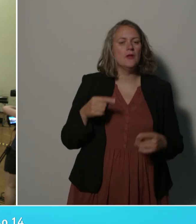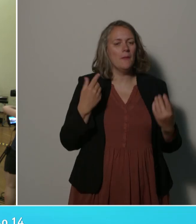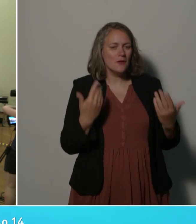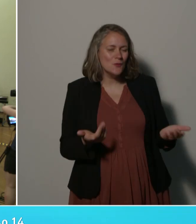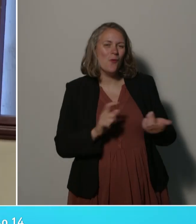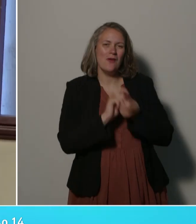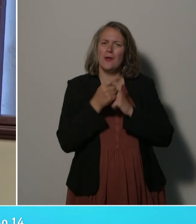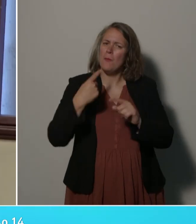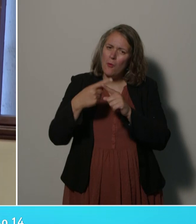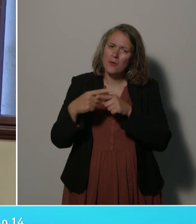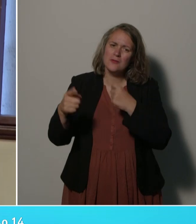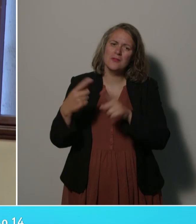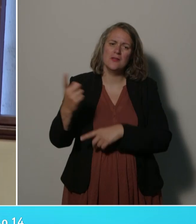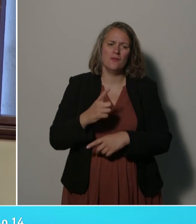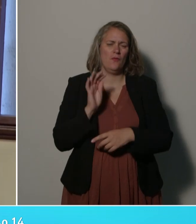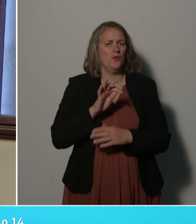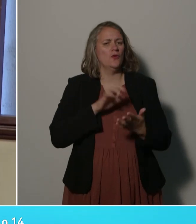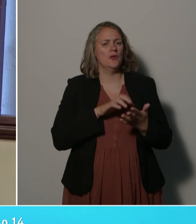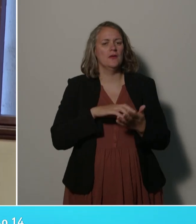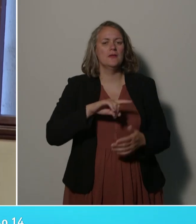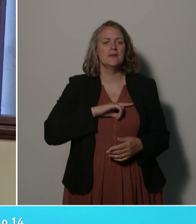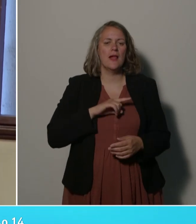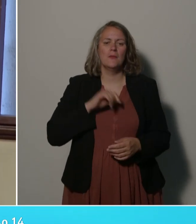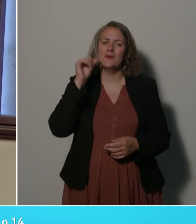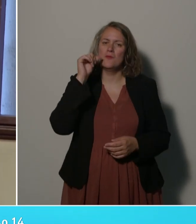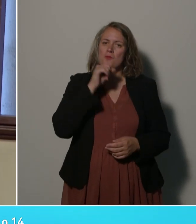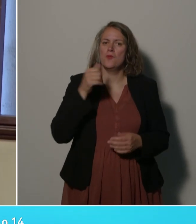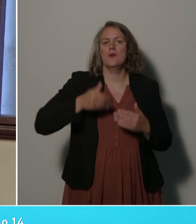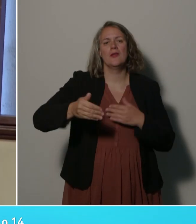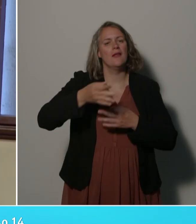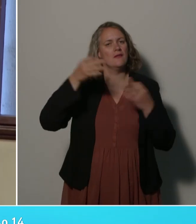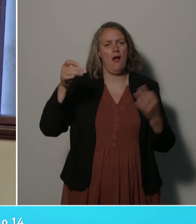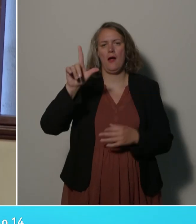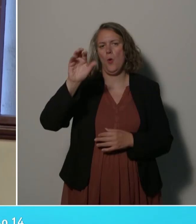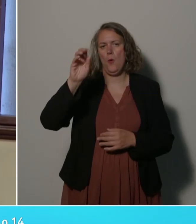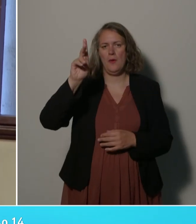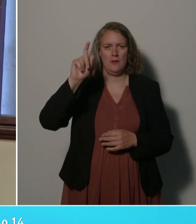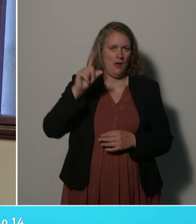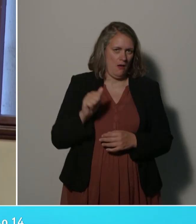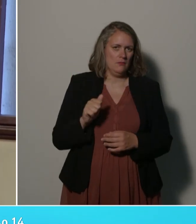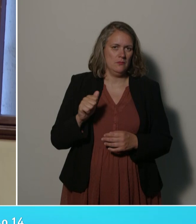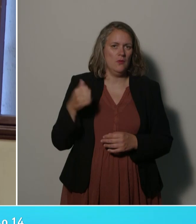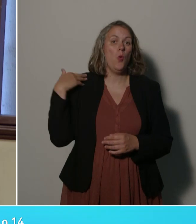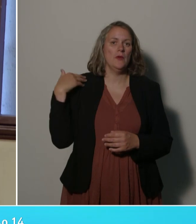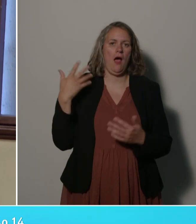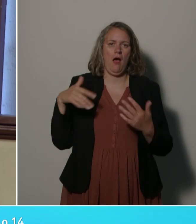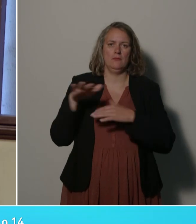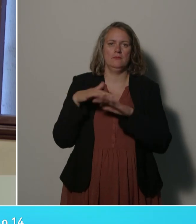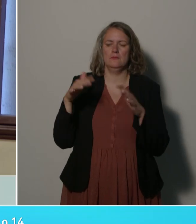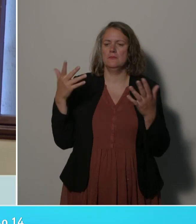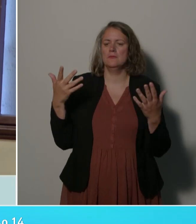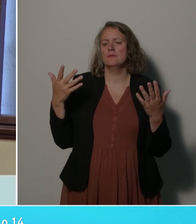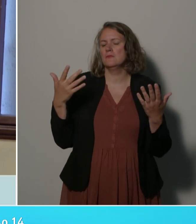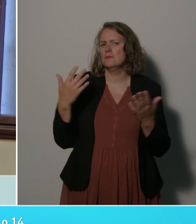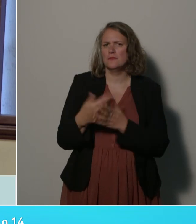positive Veränderung, die der Stadt bevorsteht. Ich selbst bin beruflich eigentlich jeden Tag in Lobeda und muss sagen, es tut dem Stadtteil auf jeden Fall